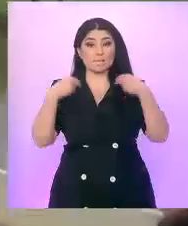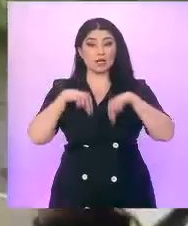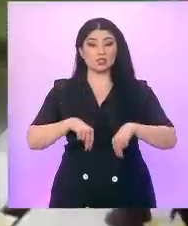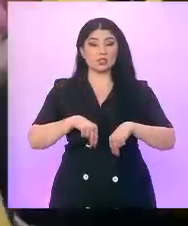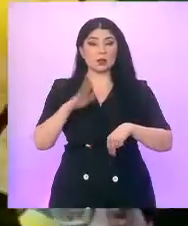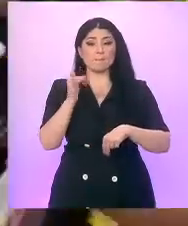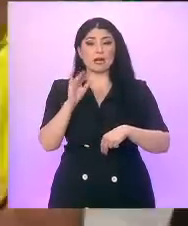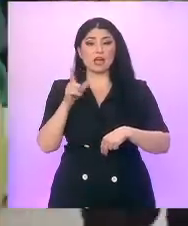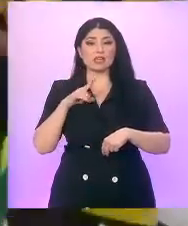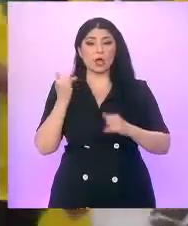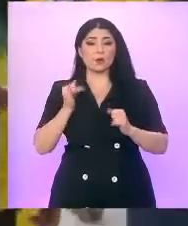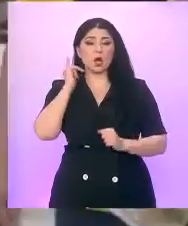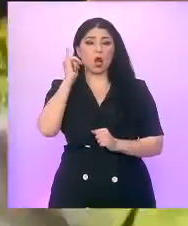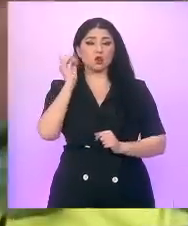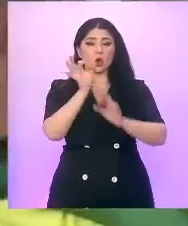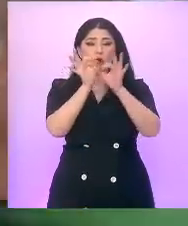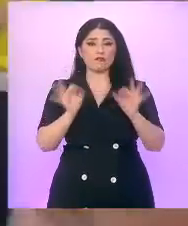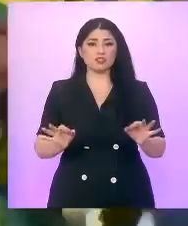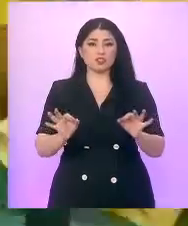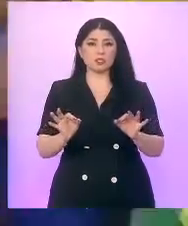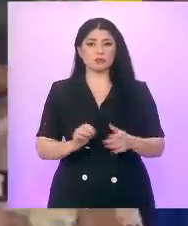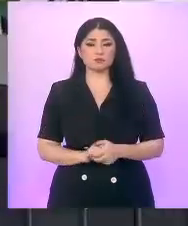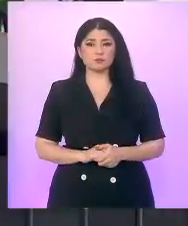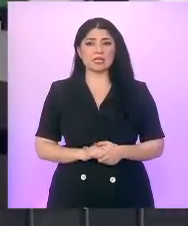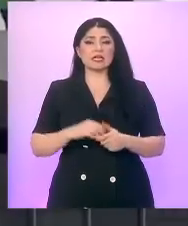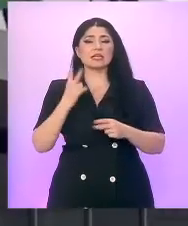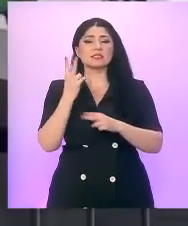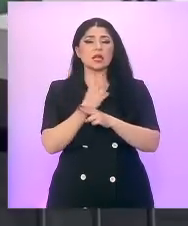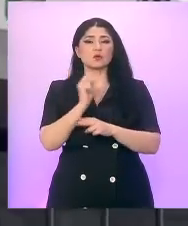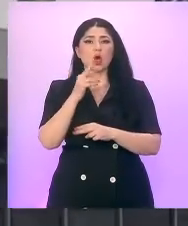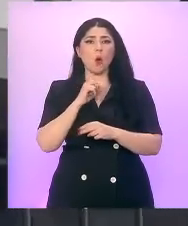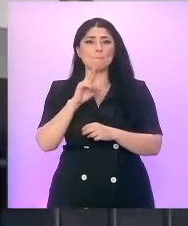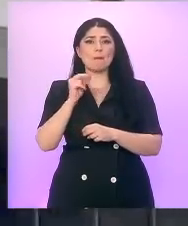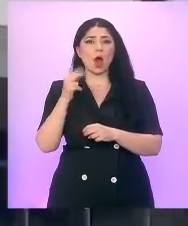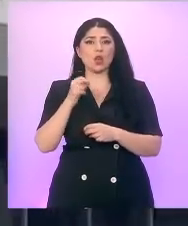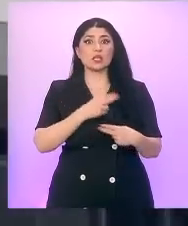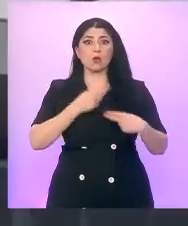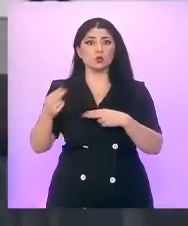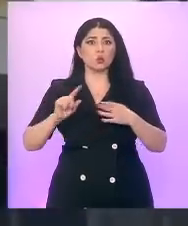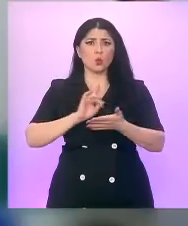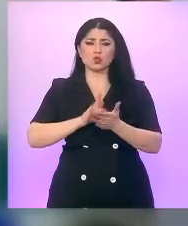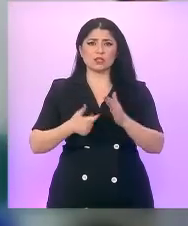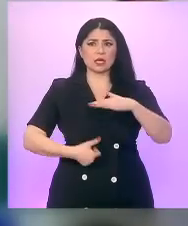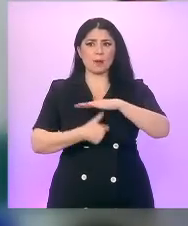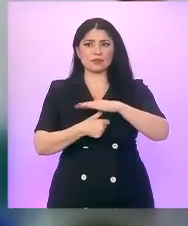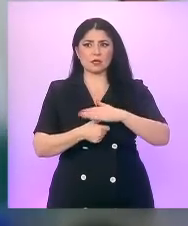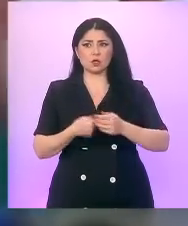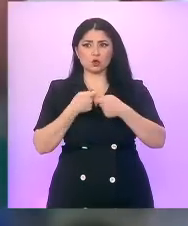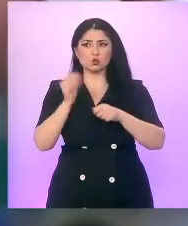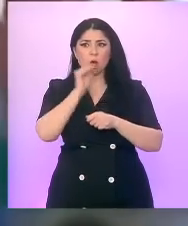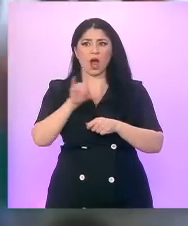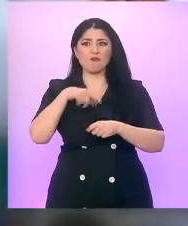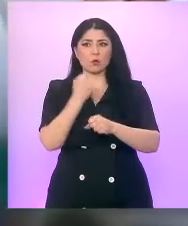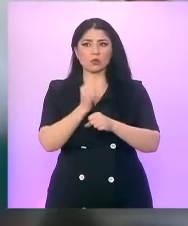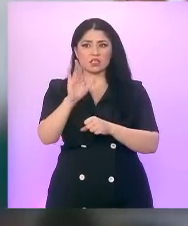Președintele brazilian, care se află într-o călătorie oficială în statul São Paulo, a revenit de urgență în capitală. Que todas essas